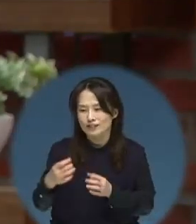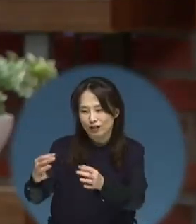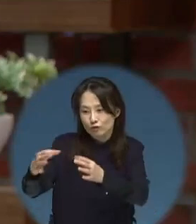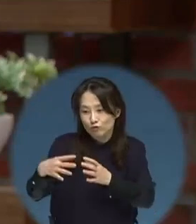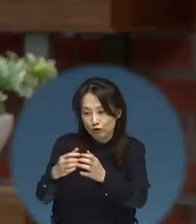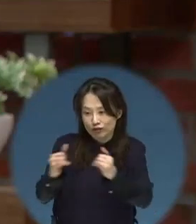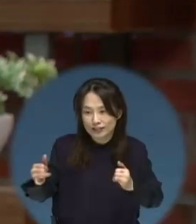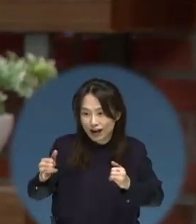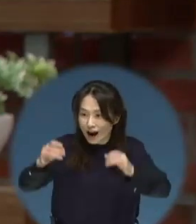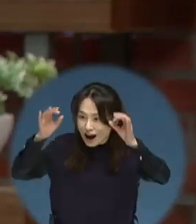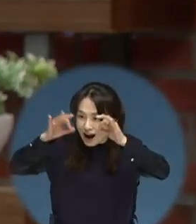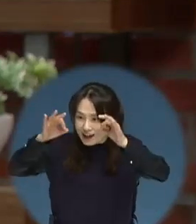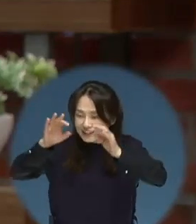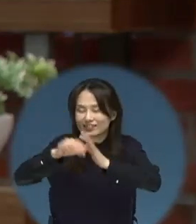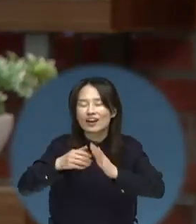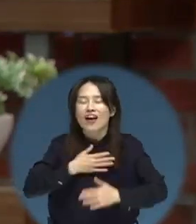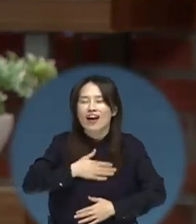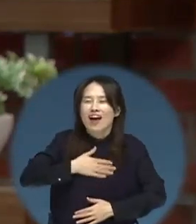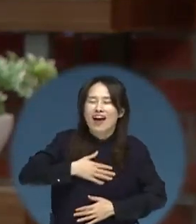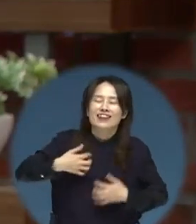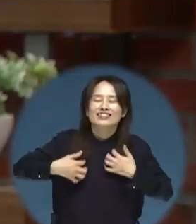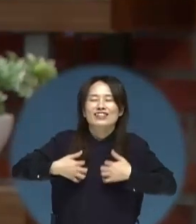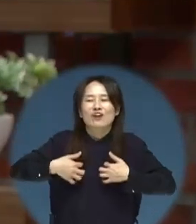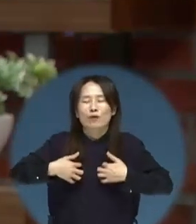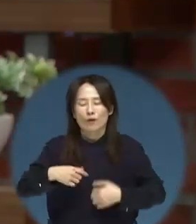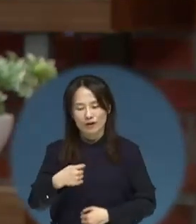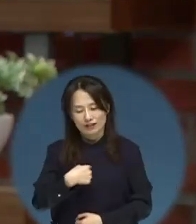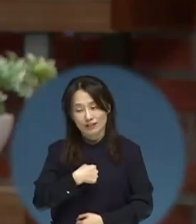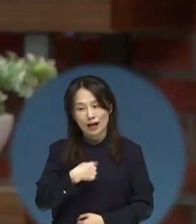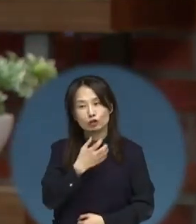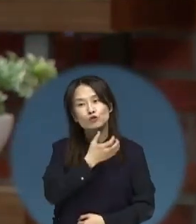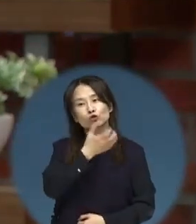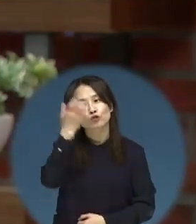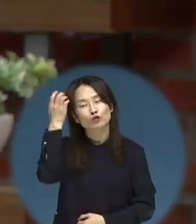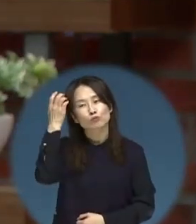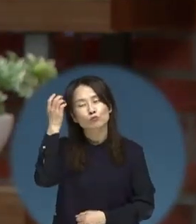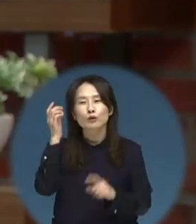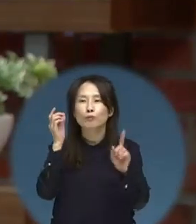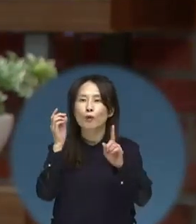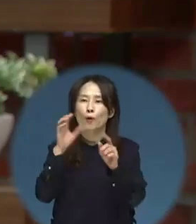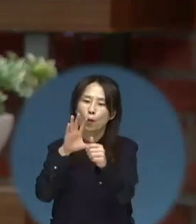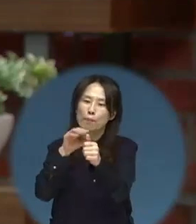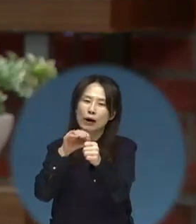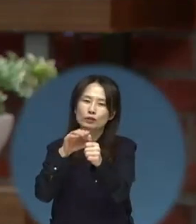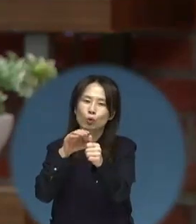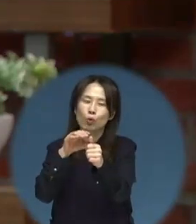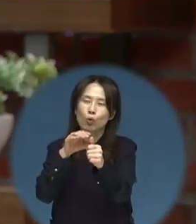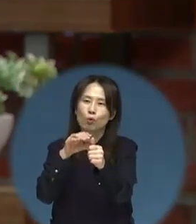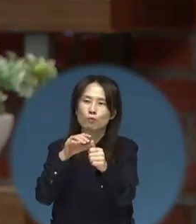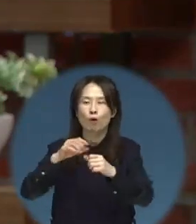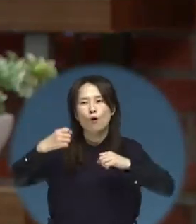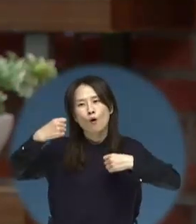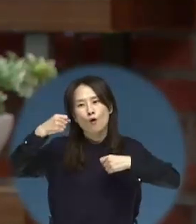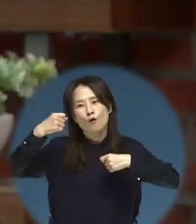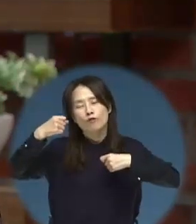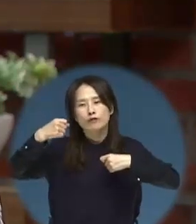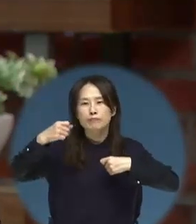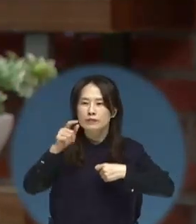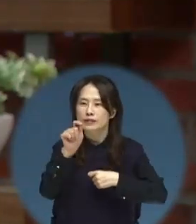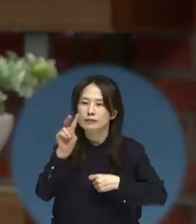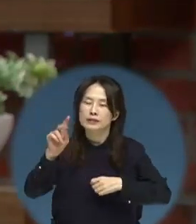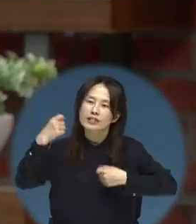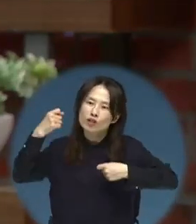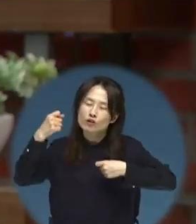때 너무 기쁘고 즐거워해요. 왜냐면은 나는 꿈이 만약에 방송 구대에서 예. 연예인이 되고 싶어. 예. 그러면